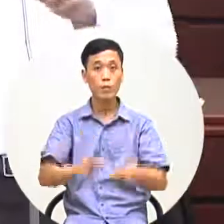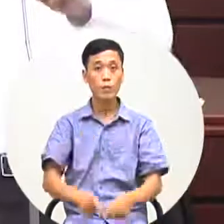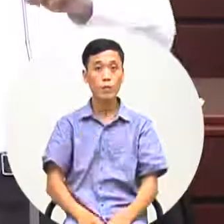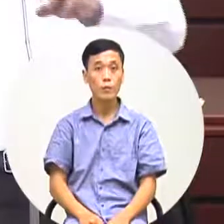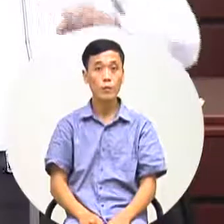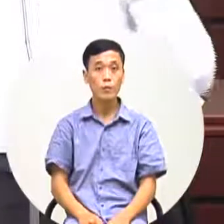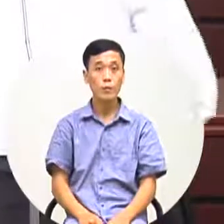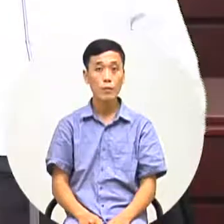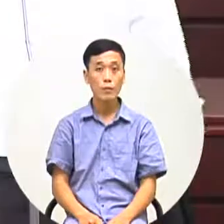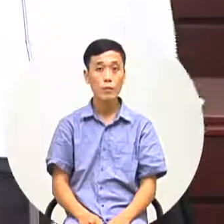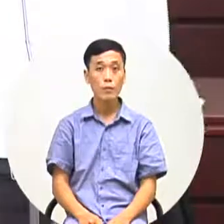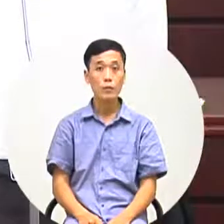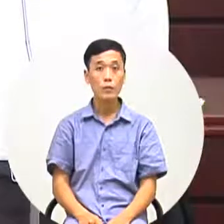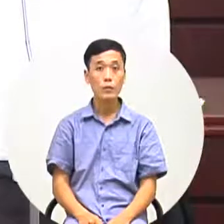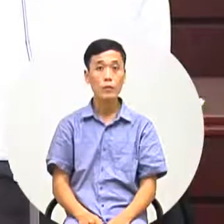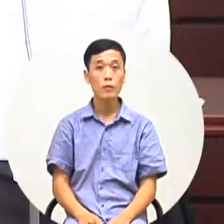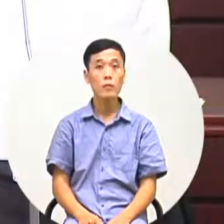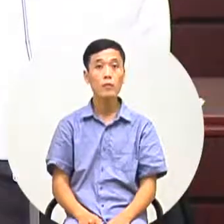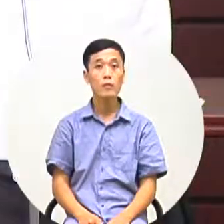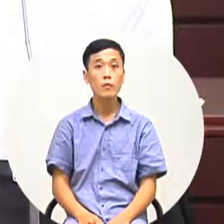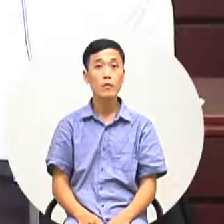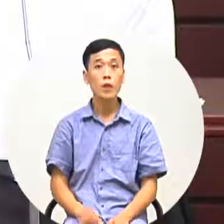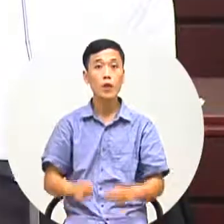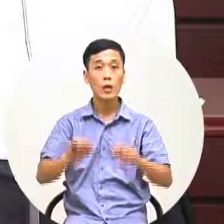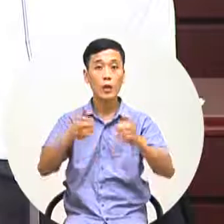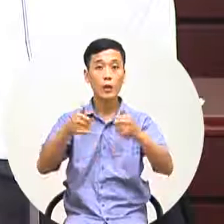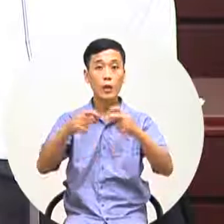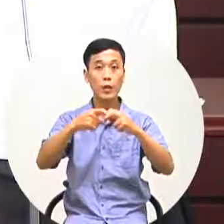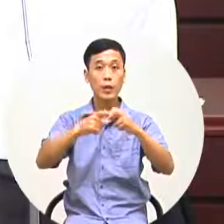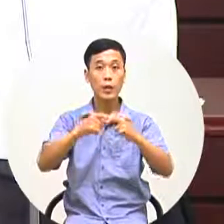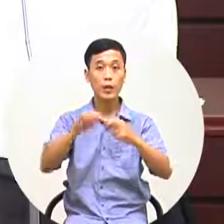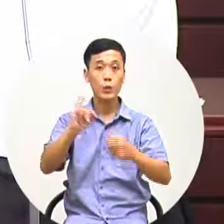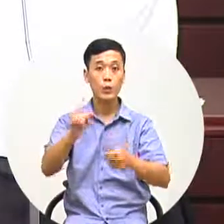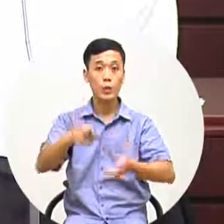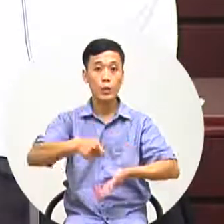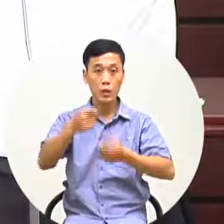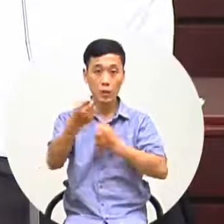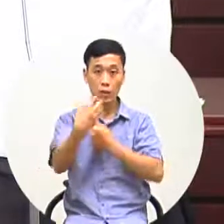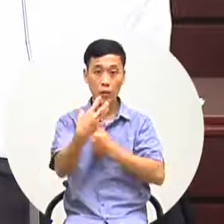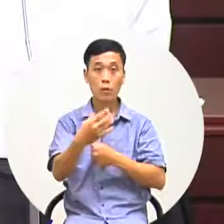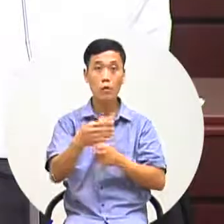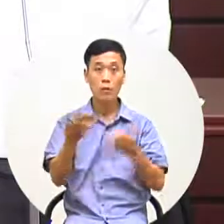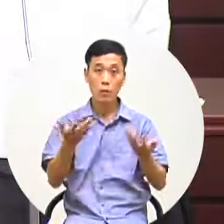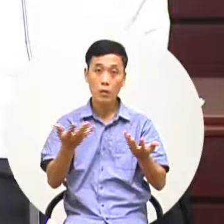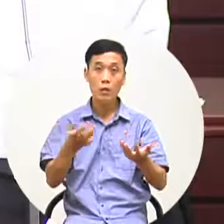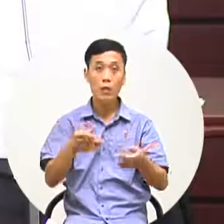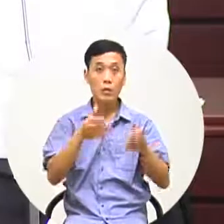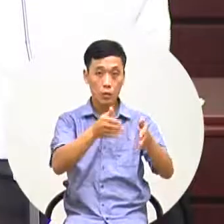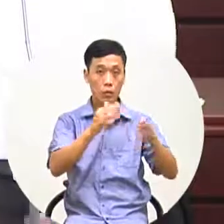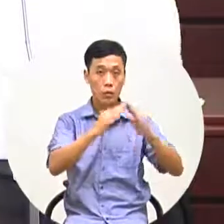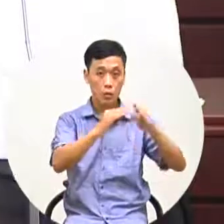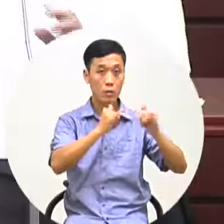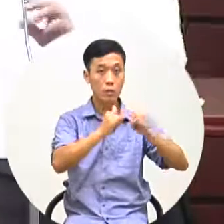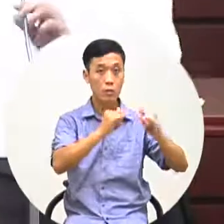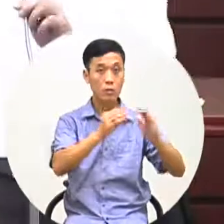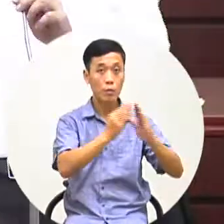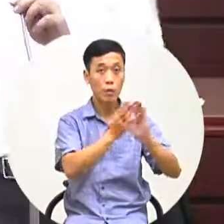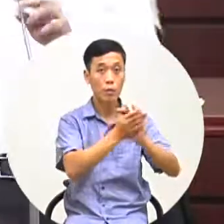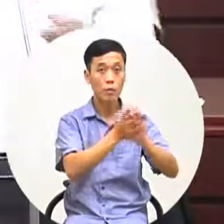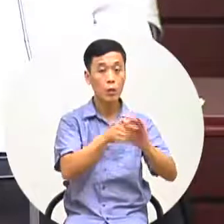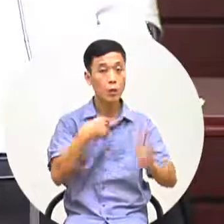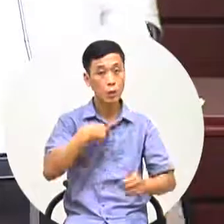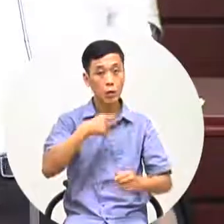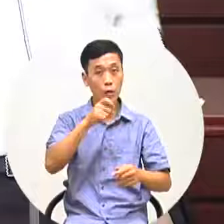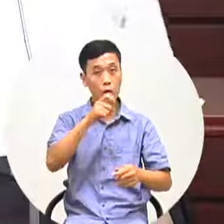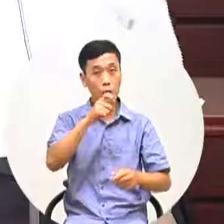那个李议员的建议案哈，啊，对市民朋友哈，我想市民朋友都没话讲了，你